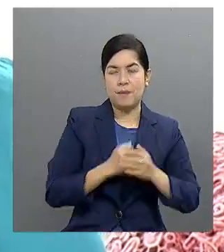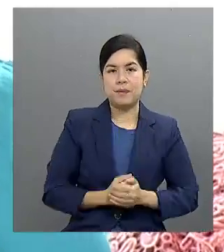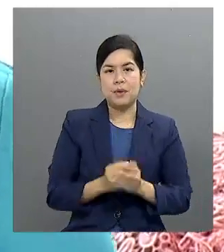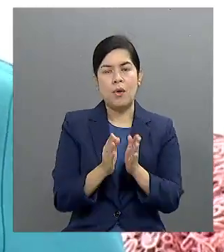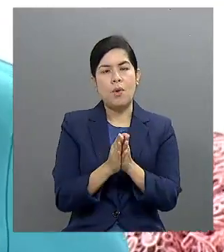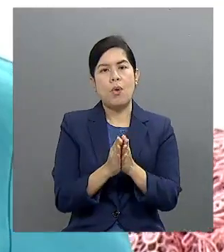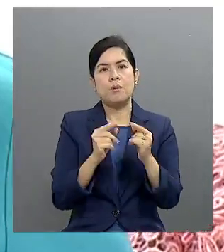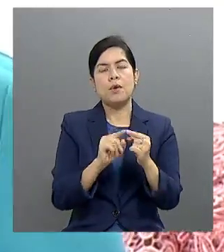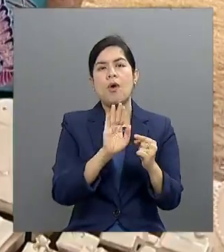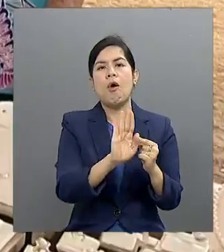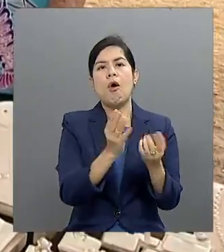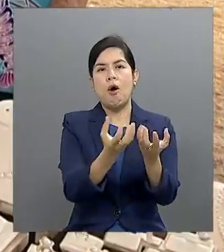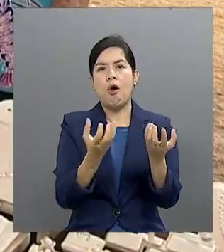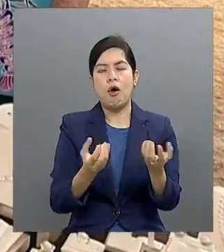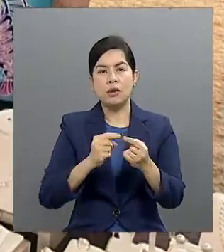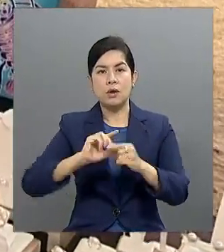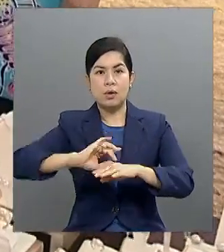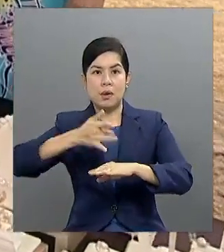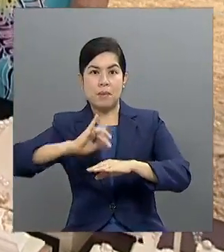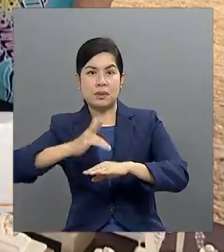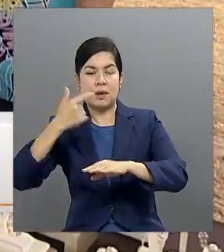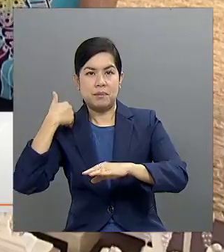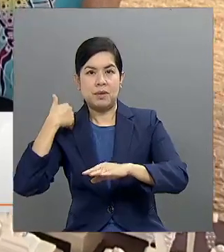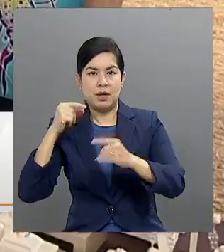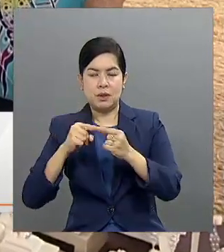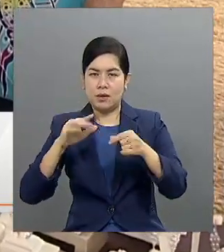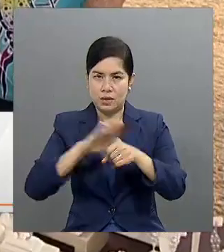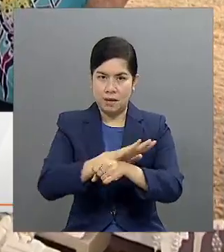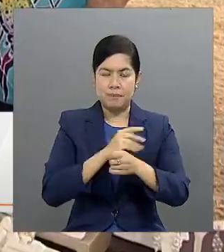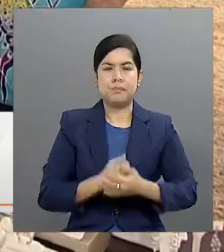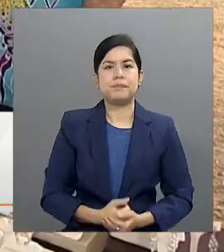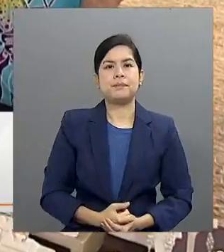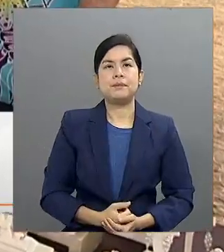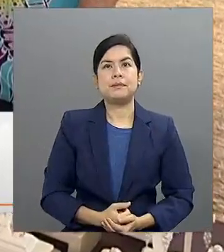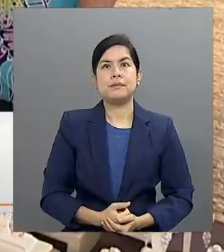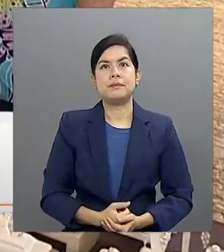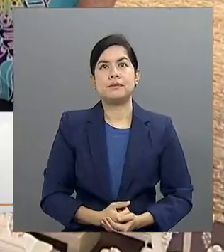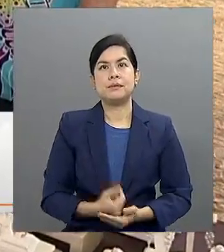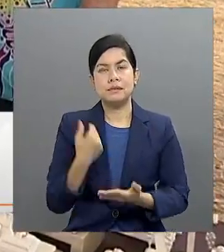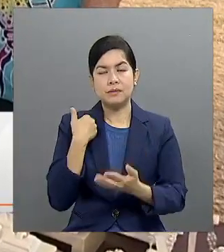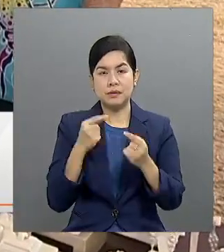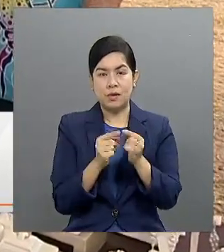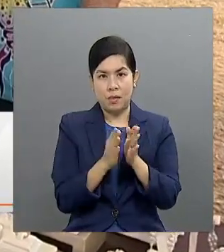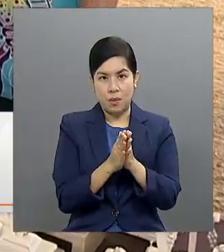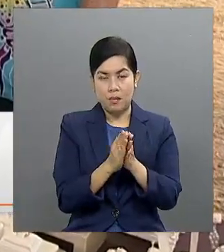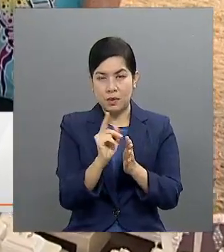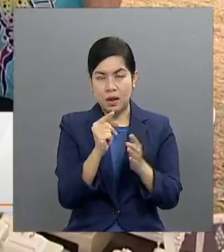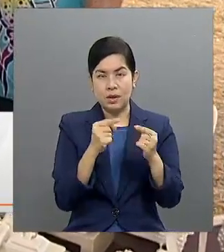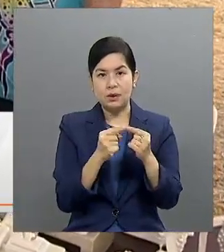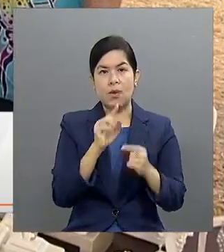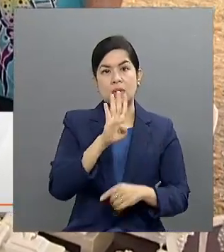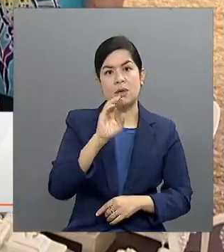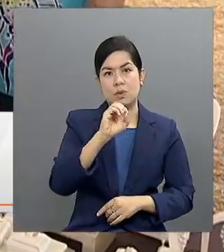คะโอท็อปเรามีทุกอย่างในภูเก็ตครบเลยนะ คะ เรามี 4,400 กว่าเจ้านะ